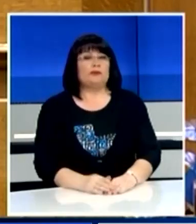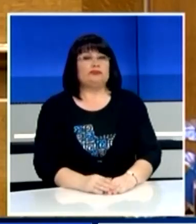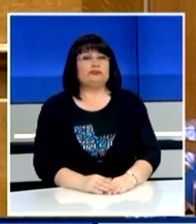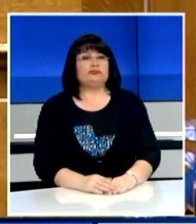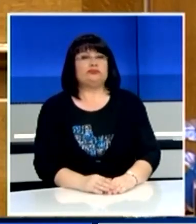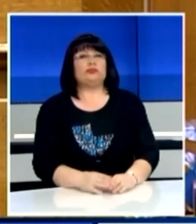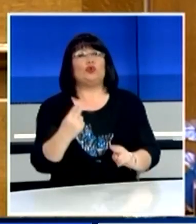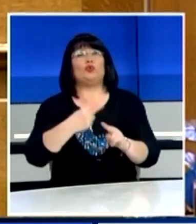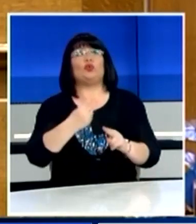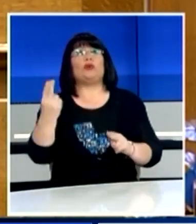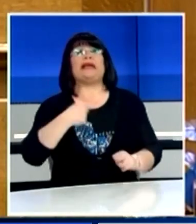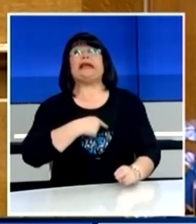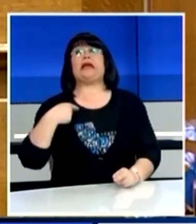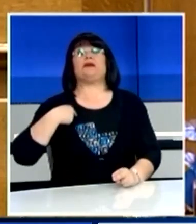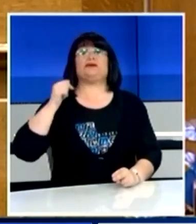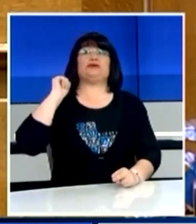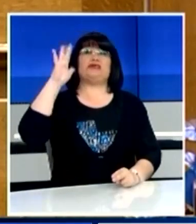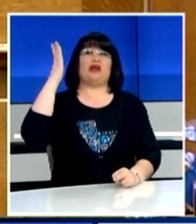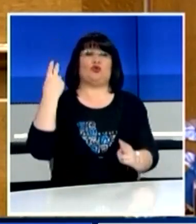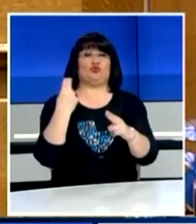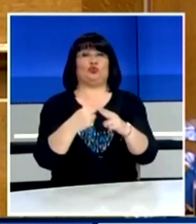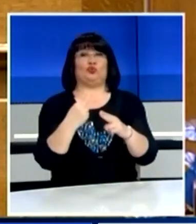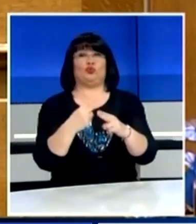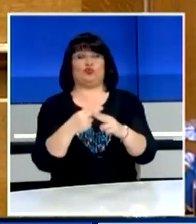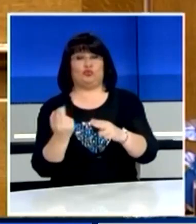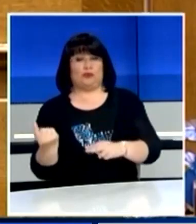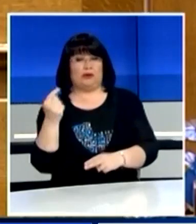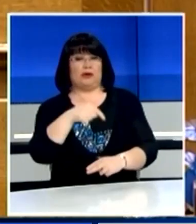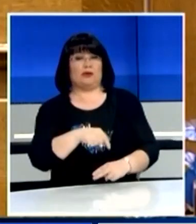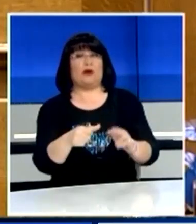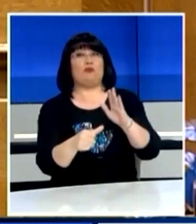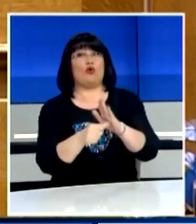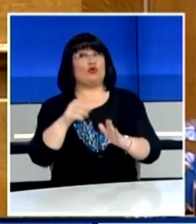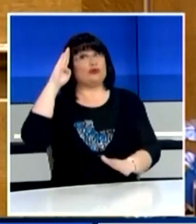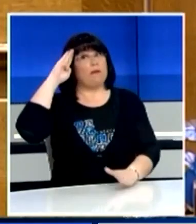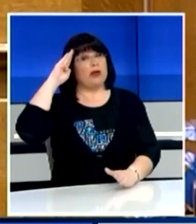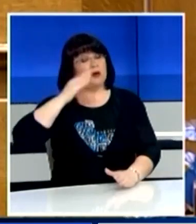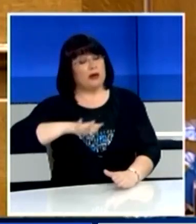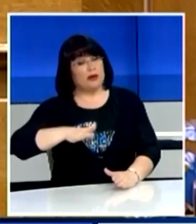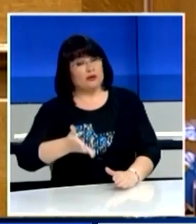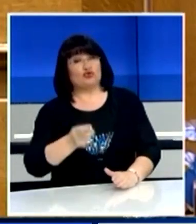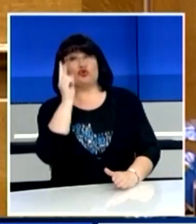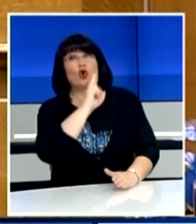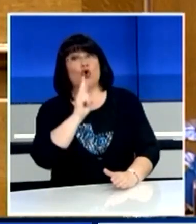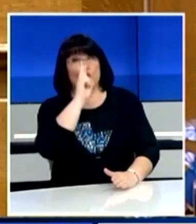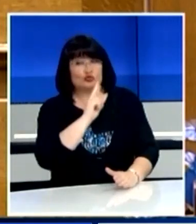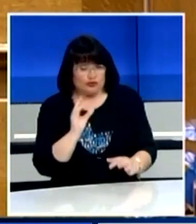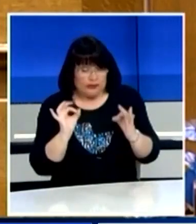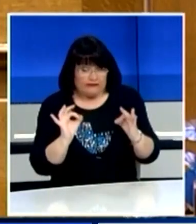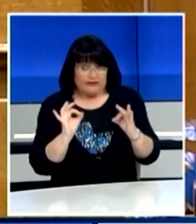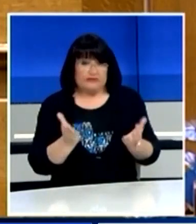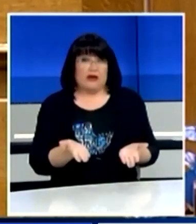κάποιος ηγέτης, μεγάλος ηγέτης, πρόεδρος των ΗΠΑ ενδεχομένως, της Ρωσίας. Ναι, και